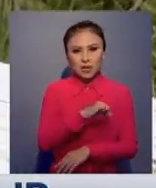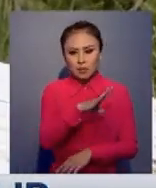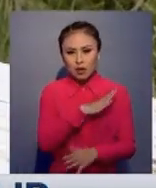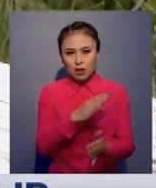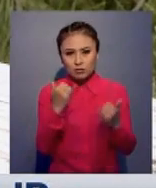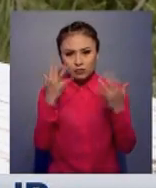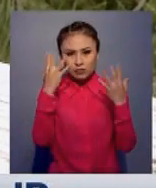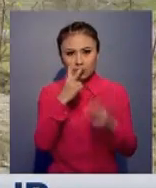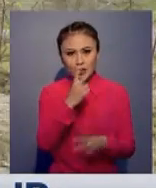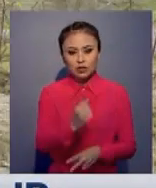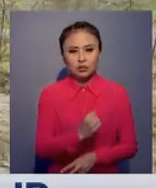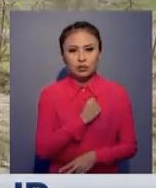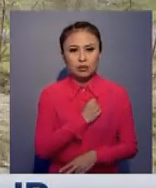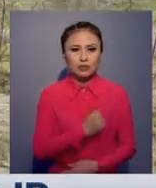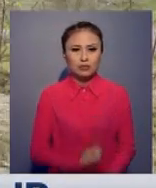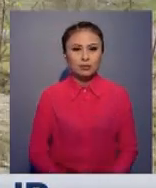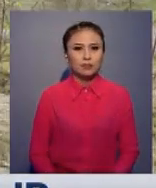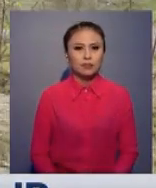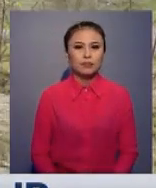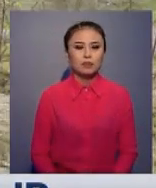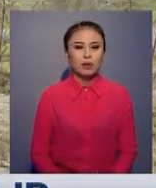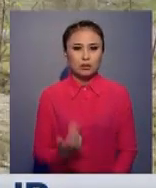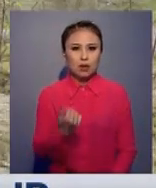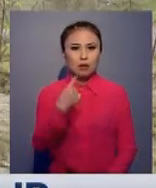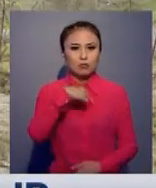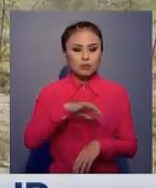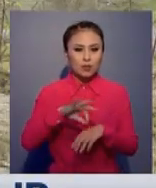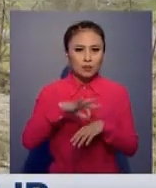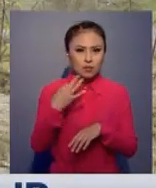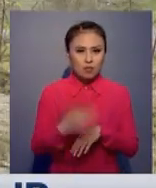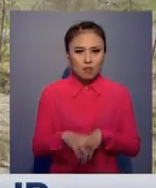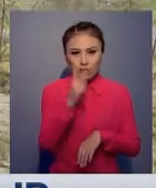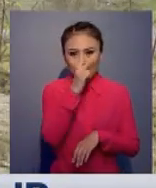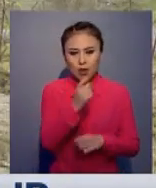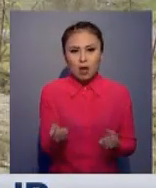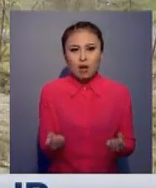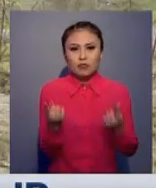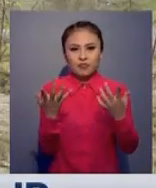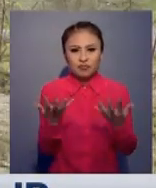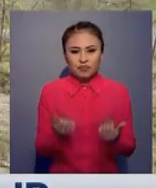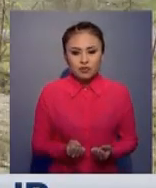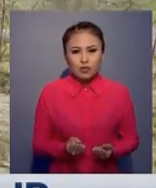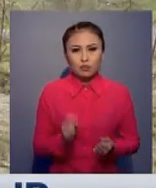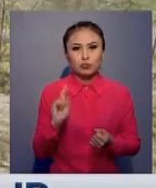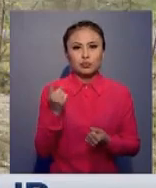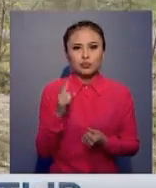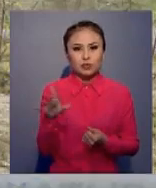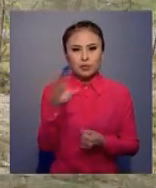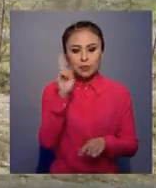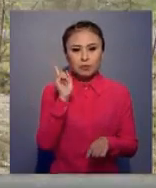жағдайы аянышты. Ішің ауырады енді әрине. Қайдан келген өзімде таңғалық білем, бір